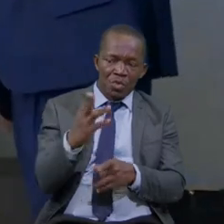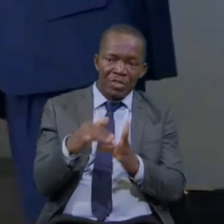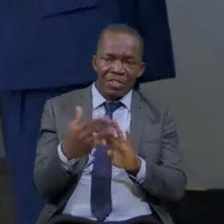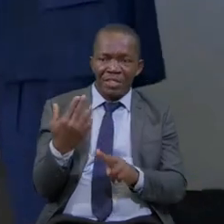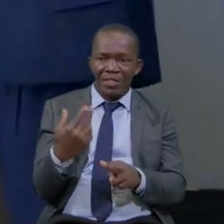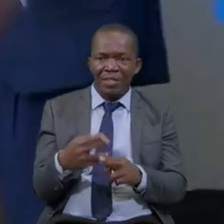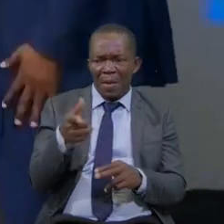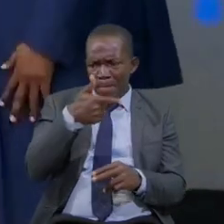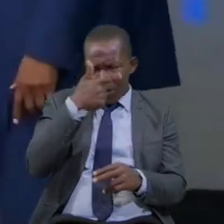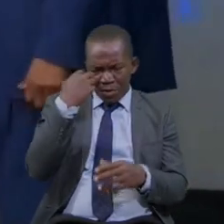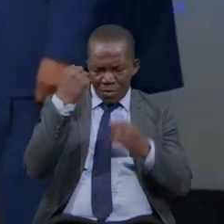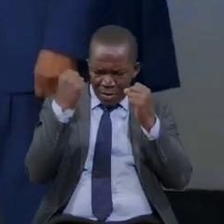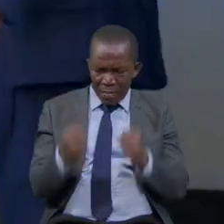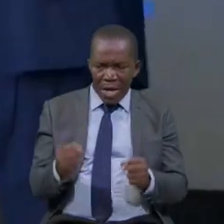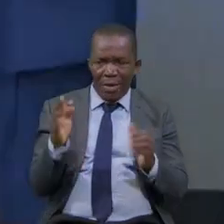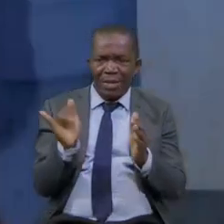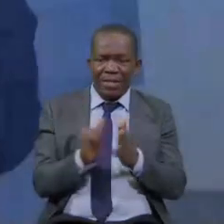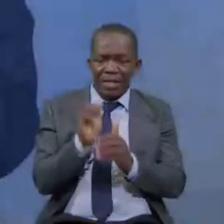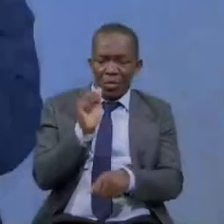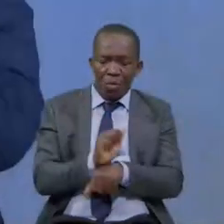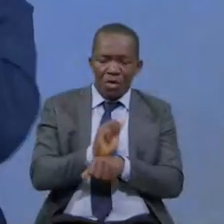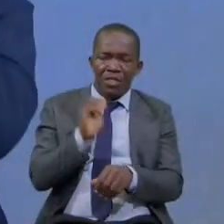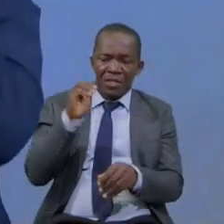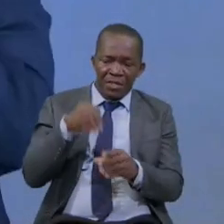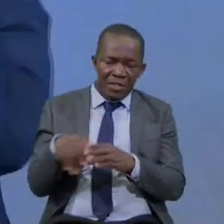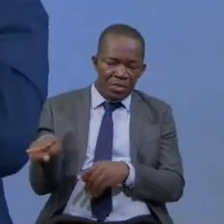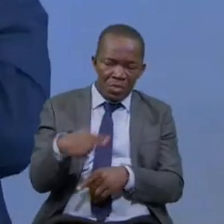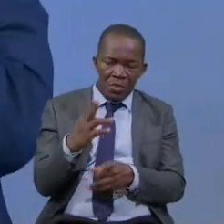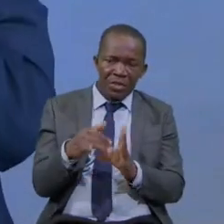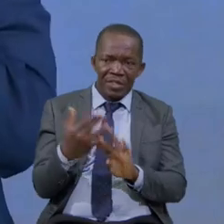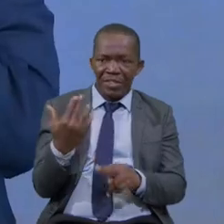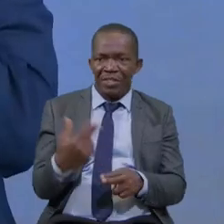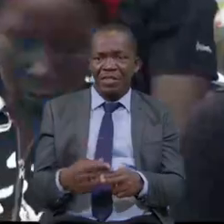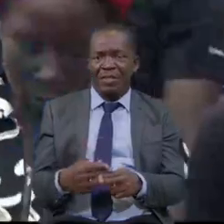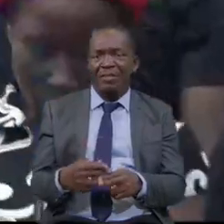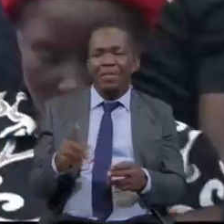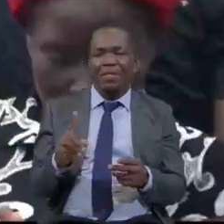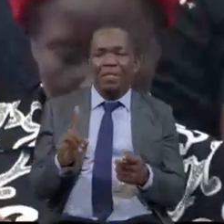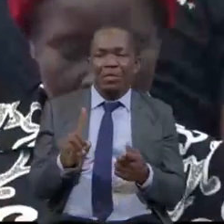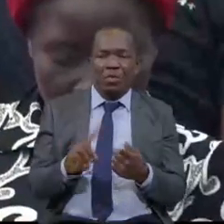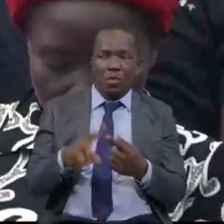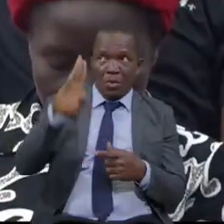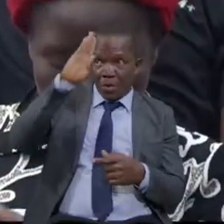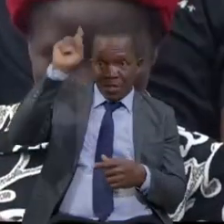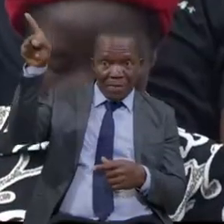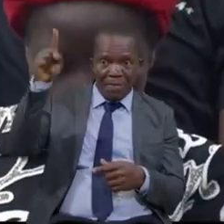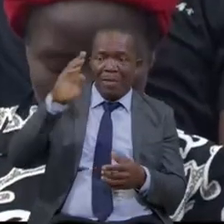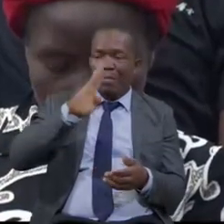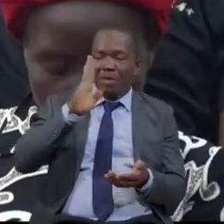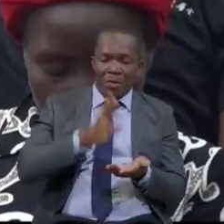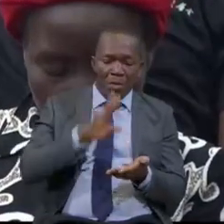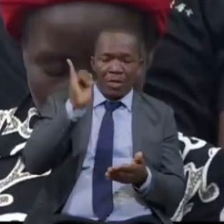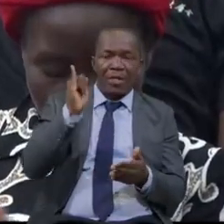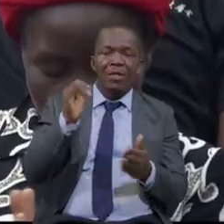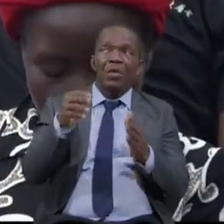Verset 21. À lui soit la gloire. Dieu aura de la gloire dans ta vie. Il aura de gloire dans